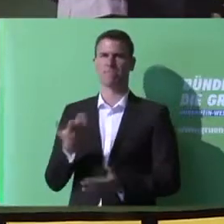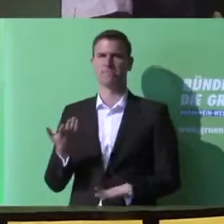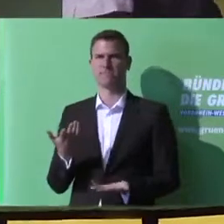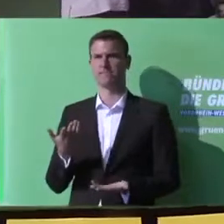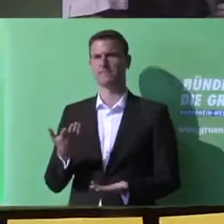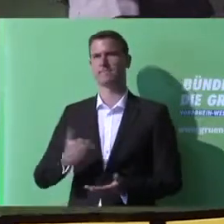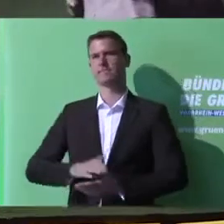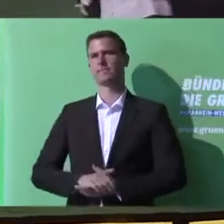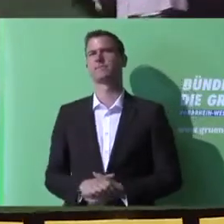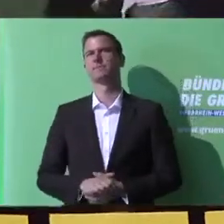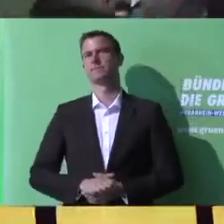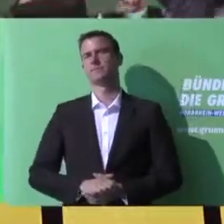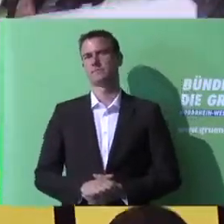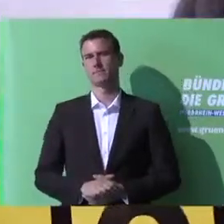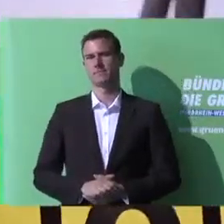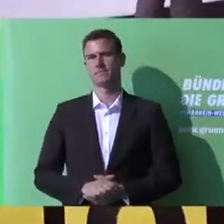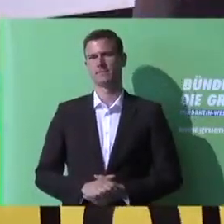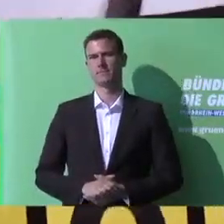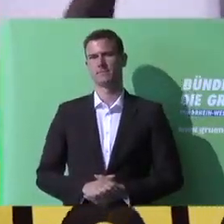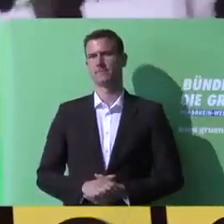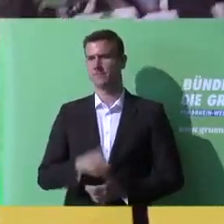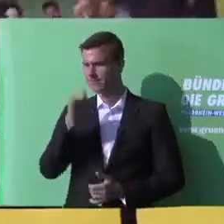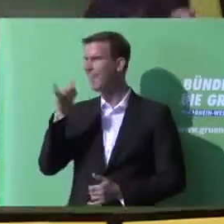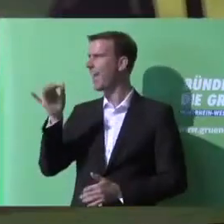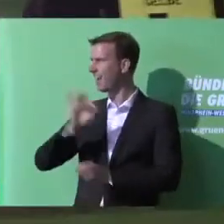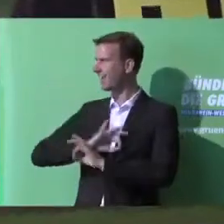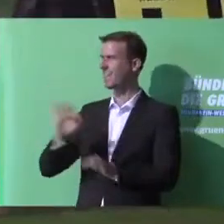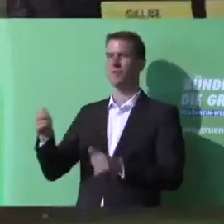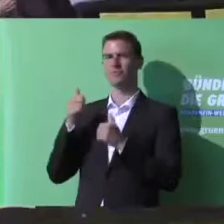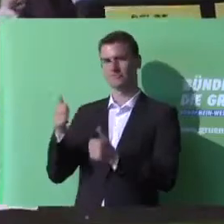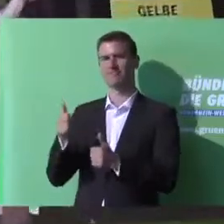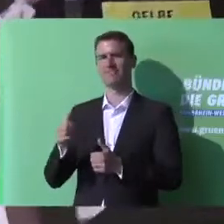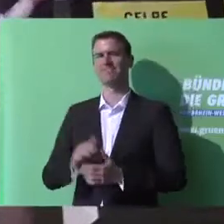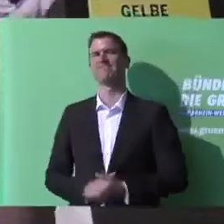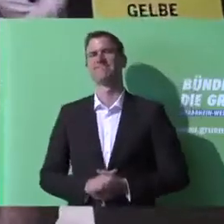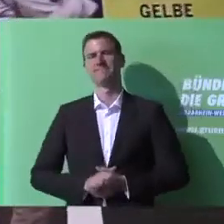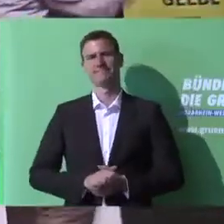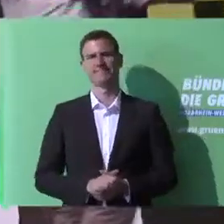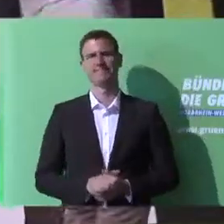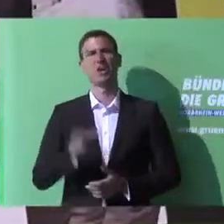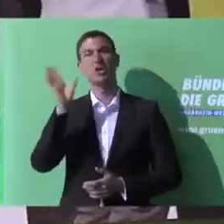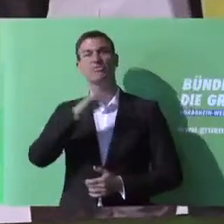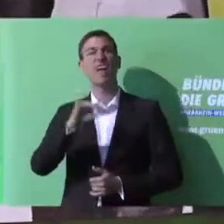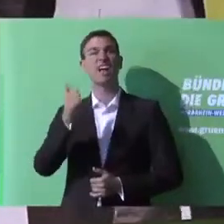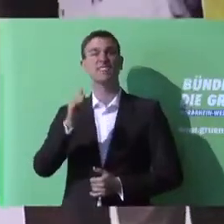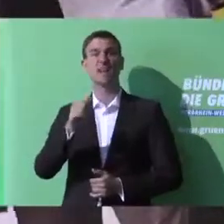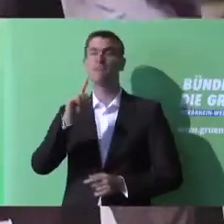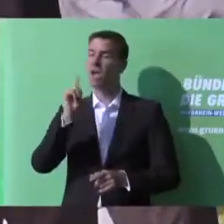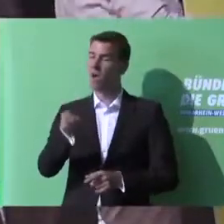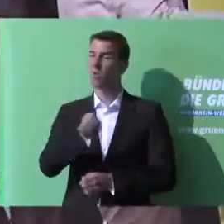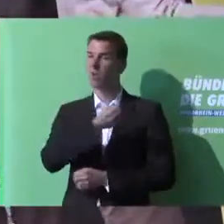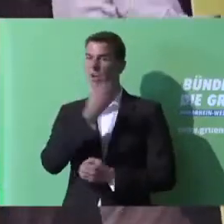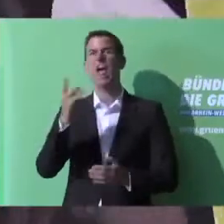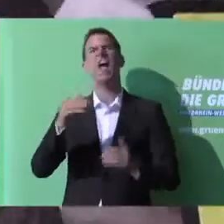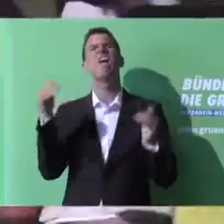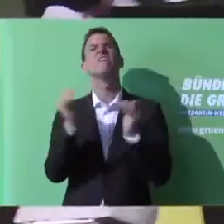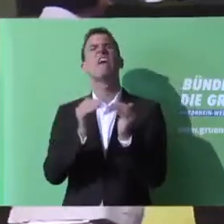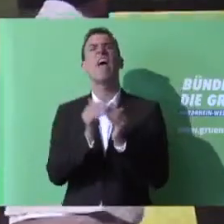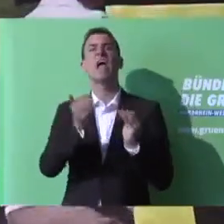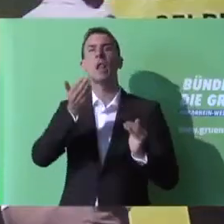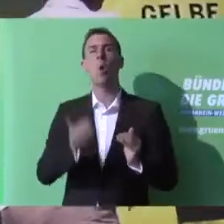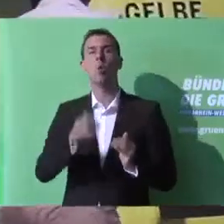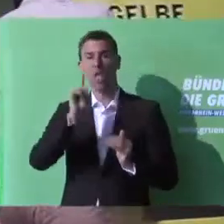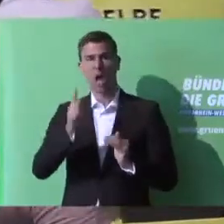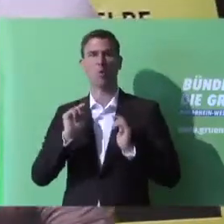fallen. Yeah, genau. Und schwarz-gelb blockiert natürlich faire Löhne. Monika, auch